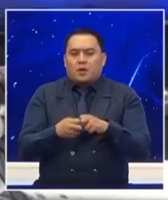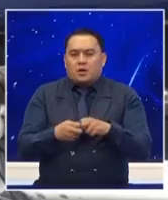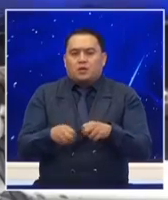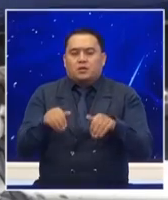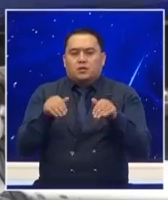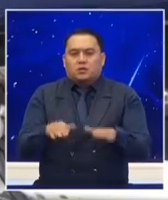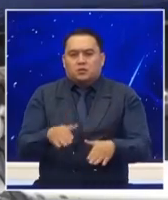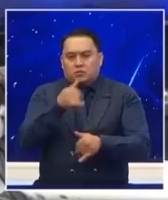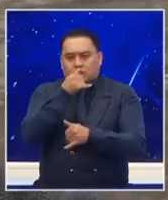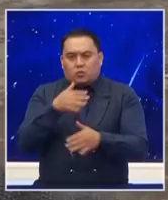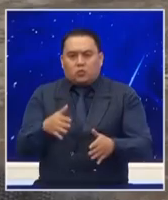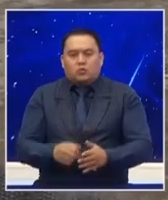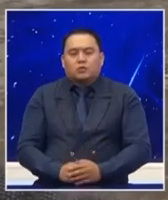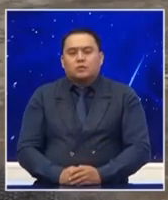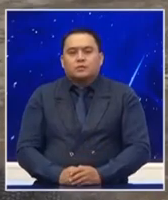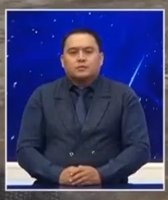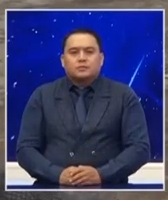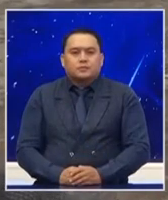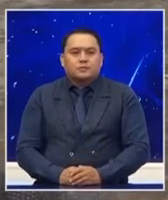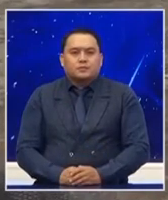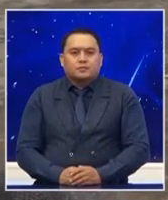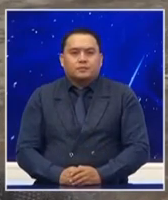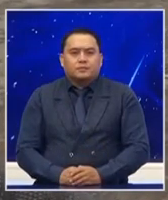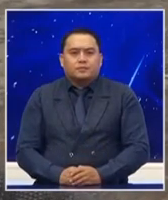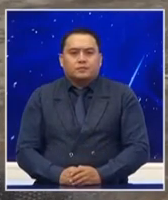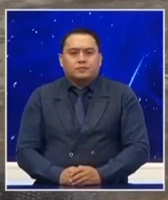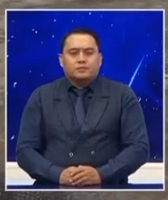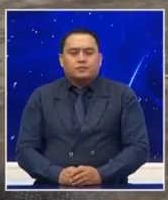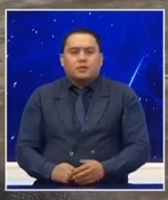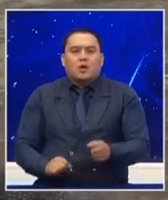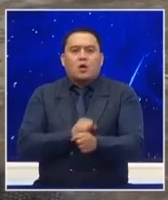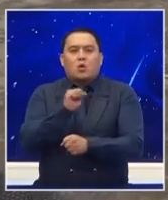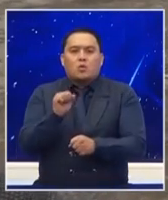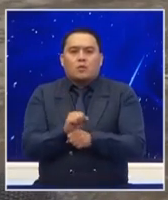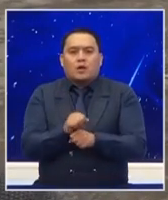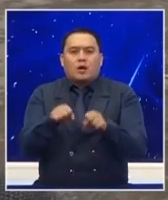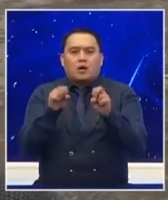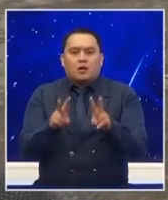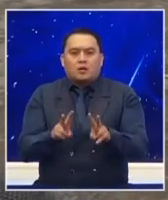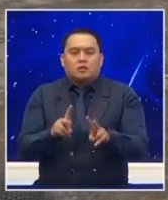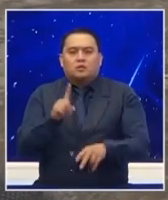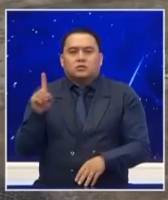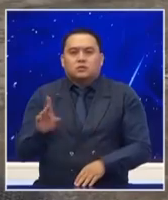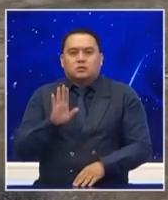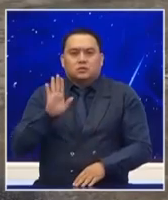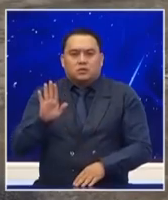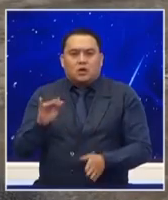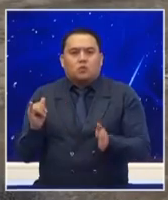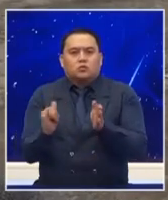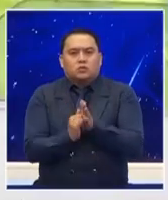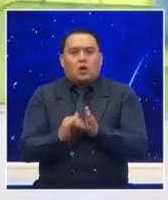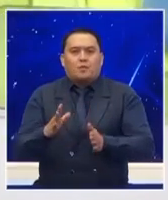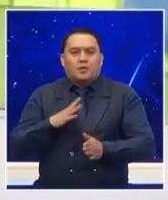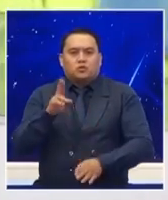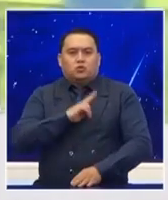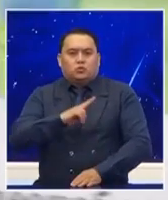түбегейлі шешілмей отыр. Осы көлік кептеліс болмас үшін арнайы тоқтауға болмайтын знак қойып қойған. Сол бойынша біз